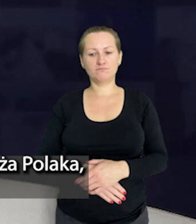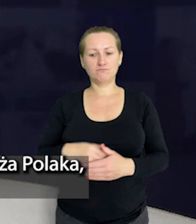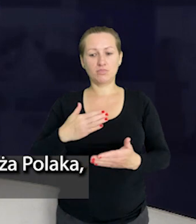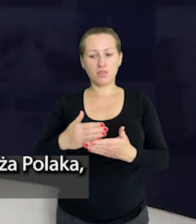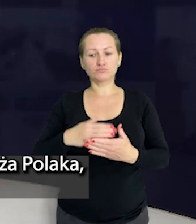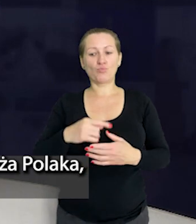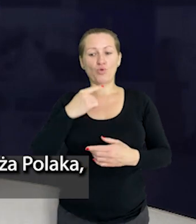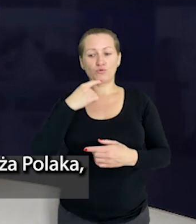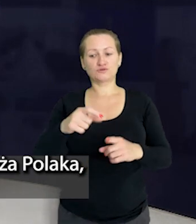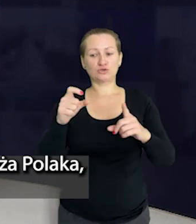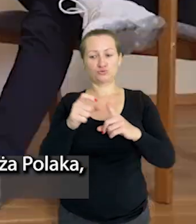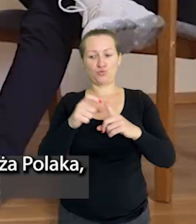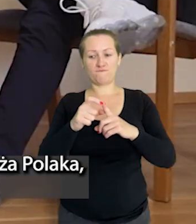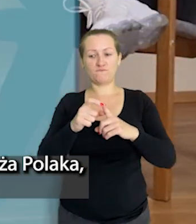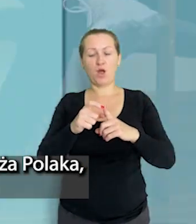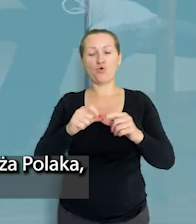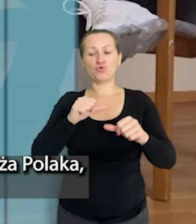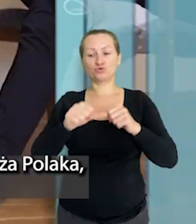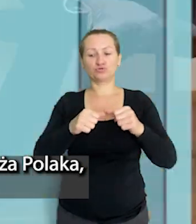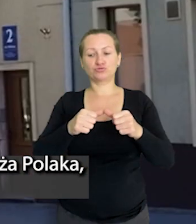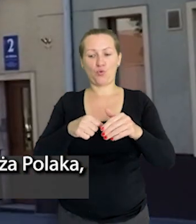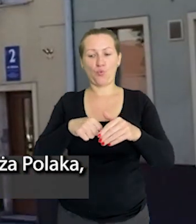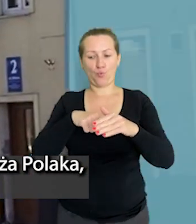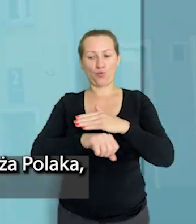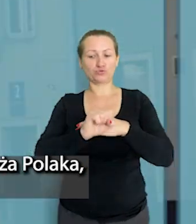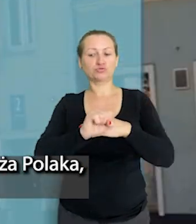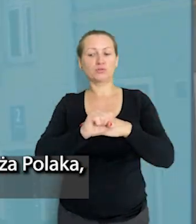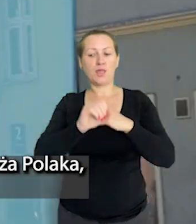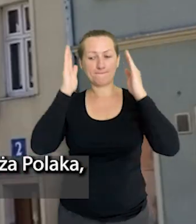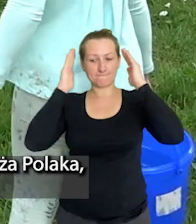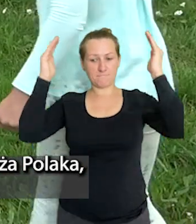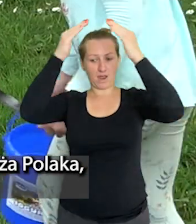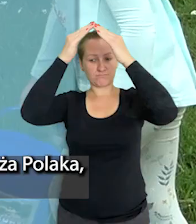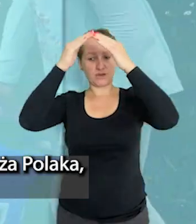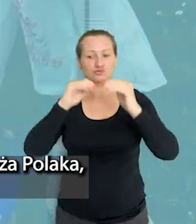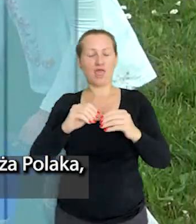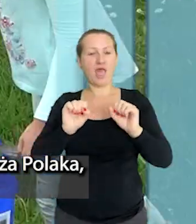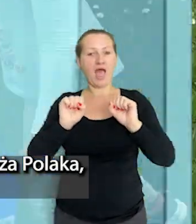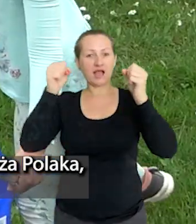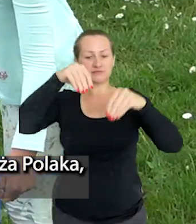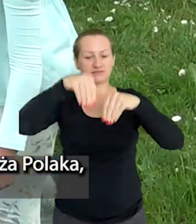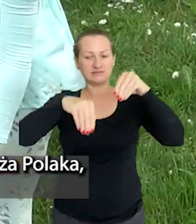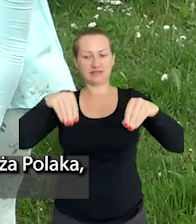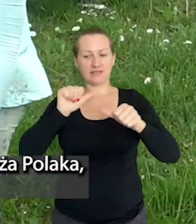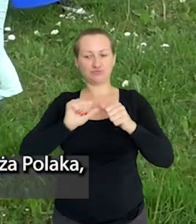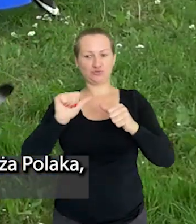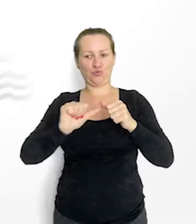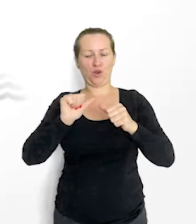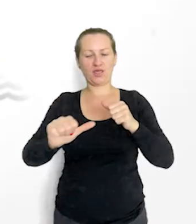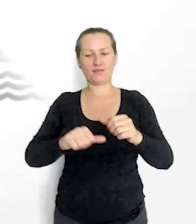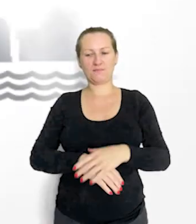A w dalszej części serwisu m.in. odpowiedzialność za słowo, rocznica urodzin papieża Polaka, akcja sadzenia tuj w przedszkolu